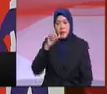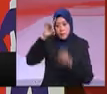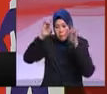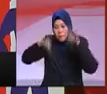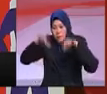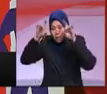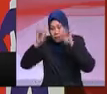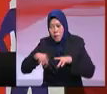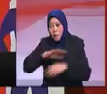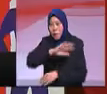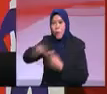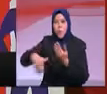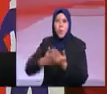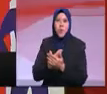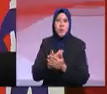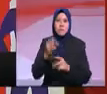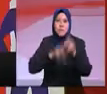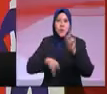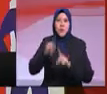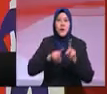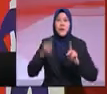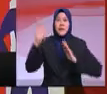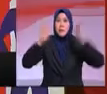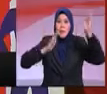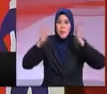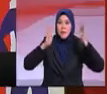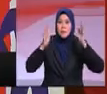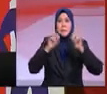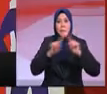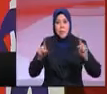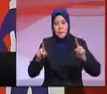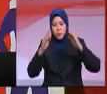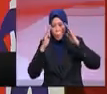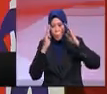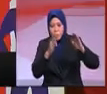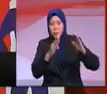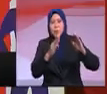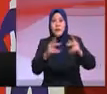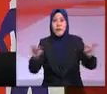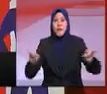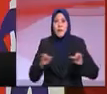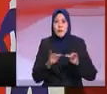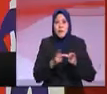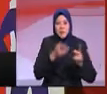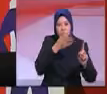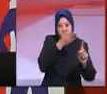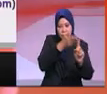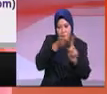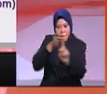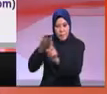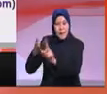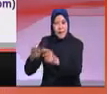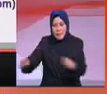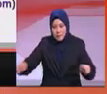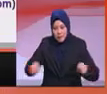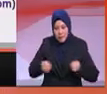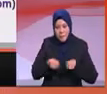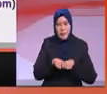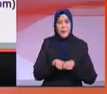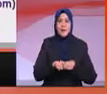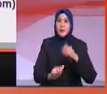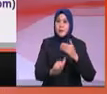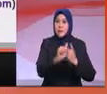seluruh populasi ataupun penduduk di Malaysia, tetapi kita tumpu kepada kawasan-kawasan tertentu ataupun